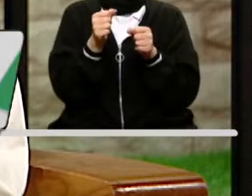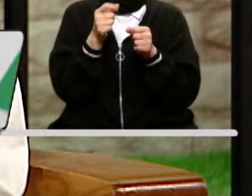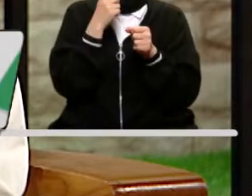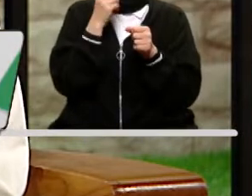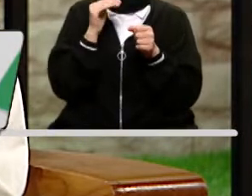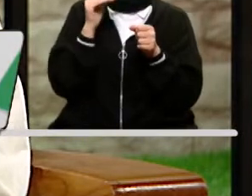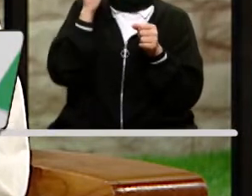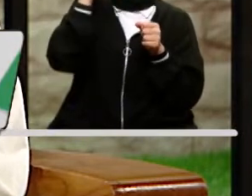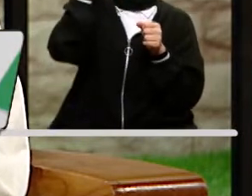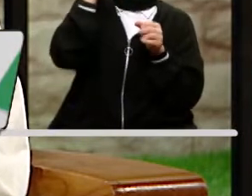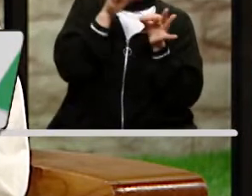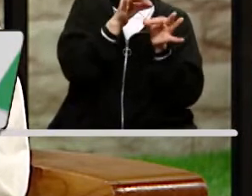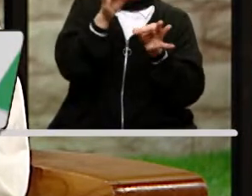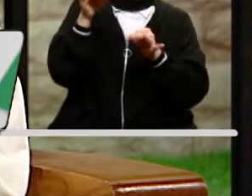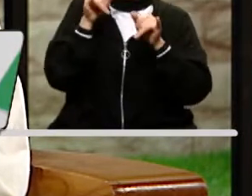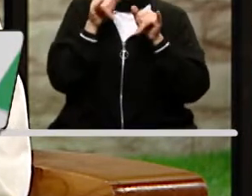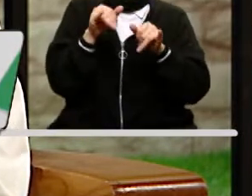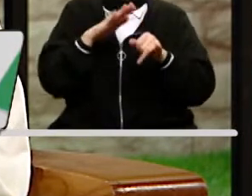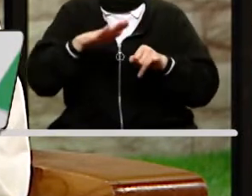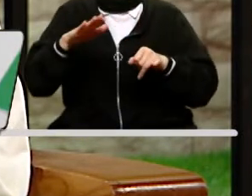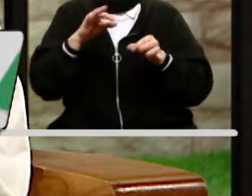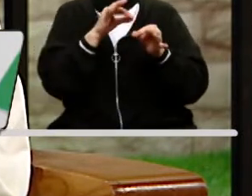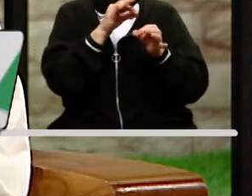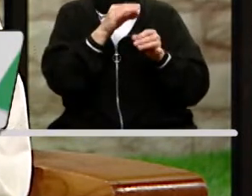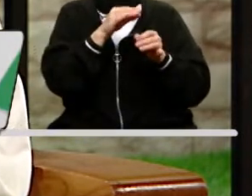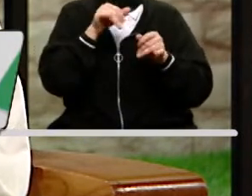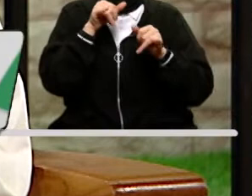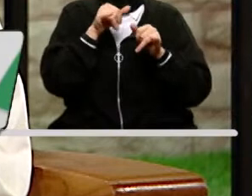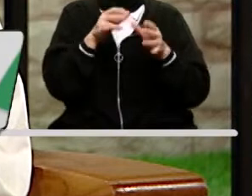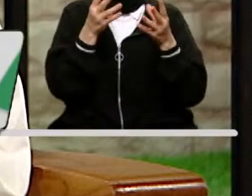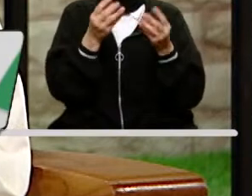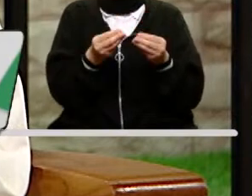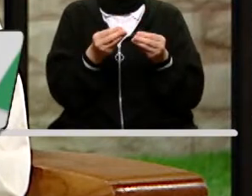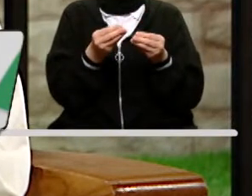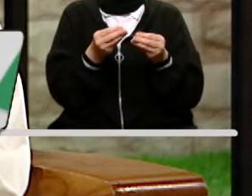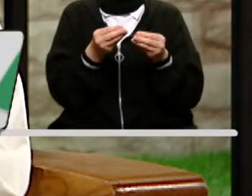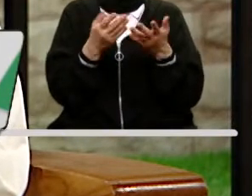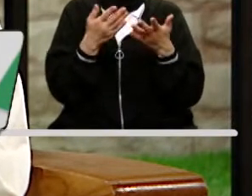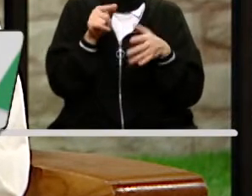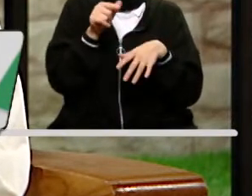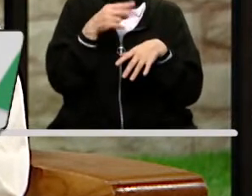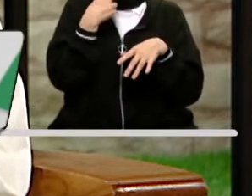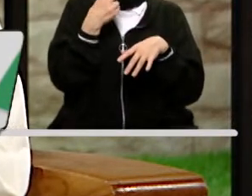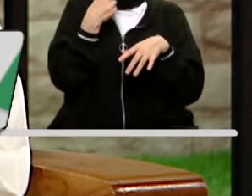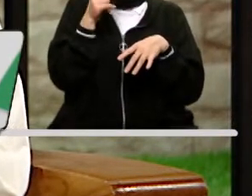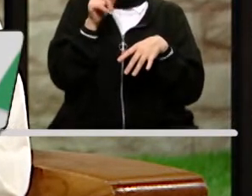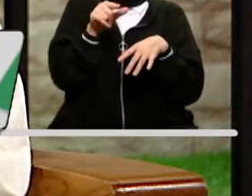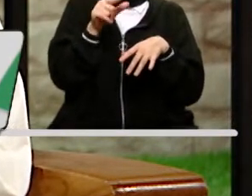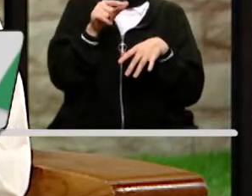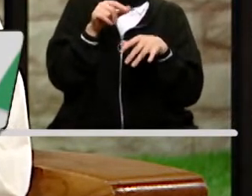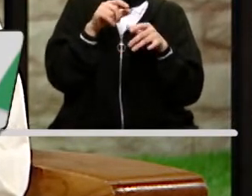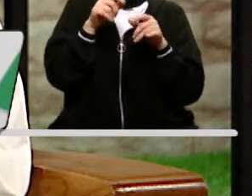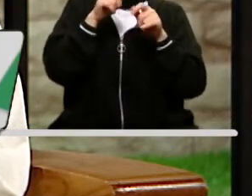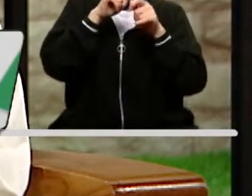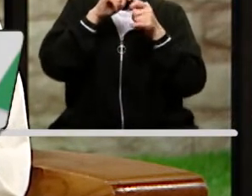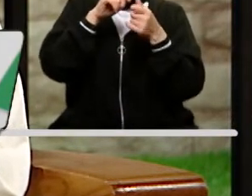de böyledir. Çocukların dünyası da böyledir. Çocuk merak ediyor. Biz nasıl merak ediyoruz? Şu çikolatalı, şu muzlu, acaba şunun içinde ne var?